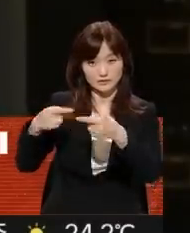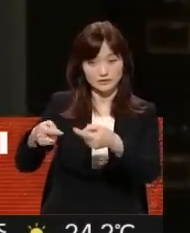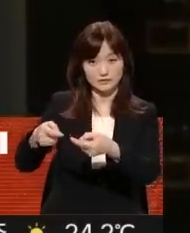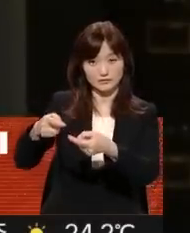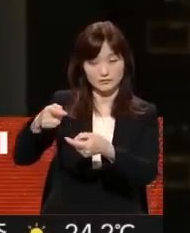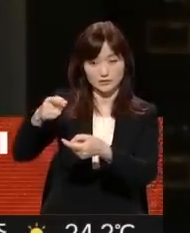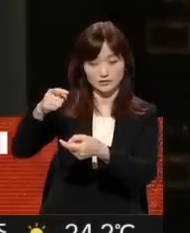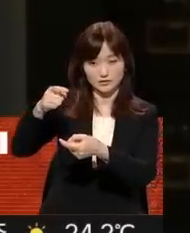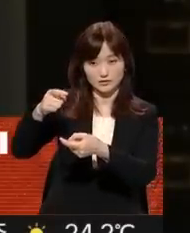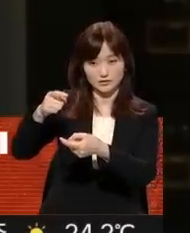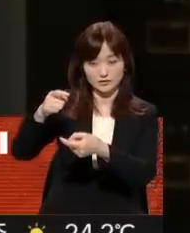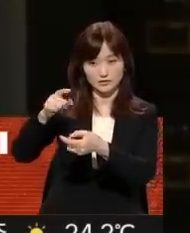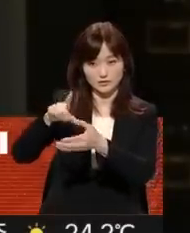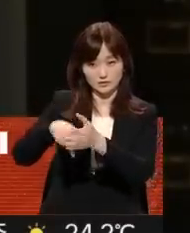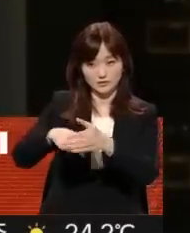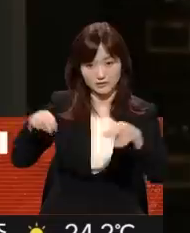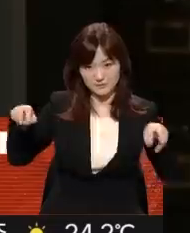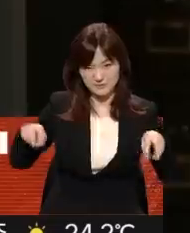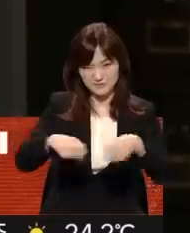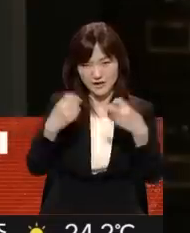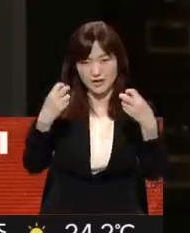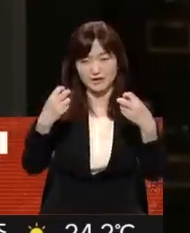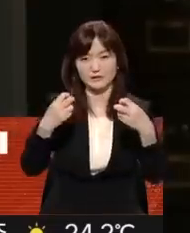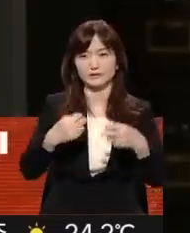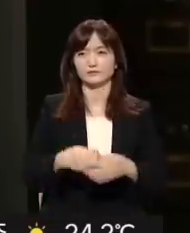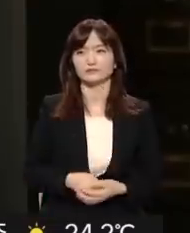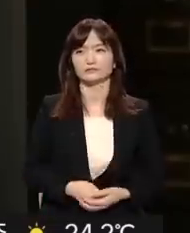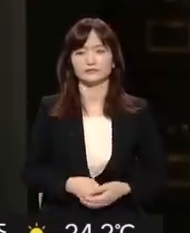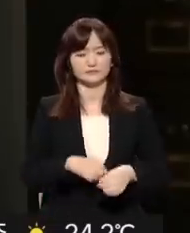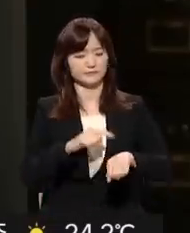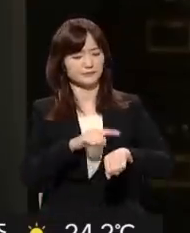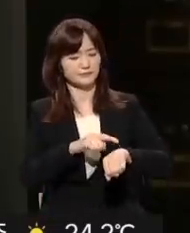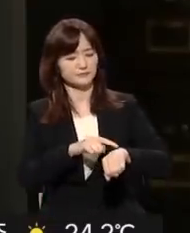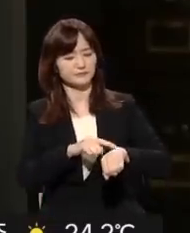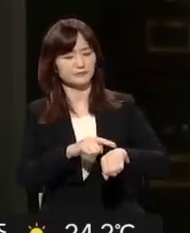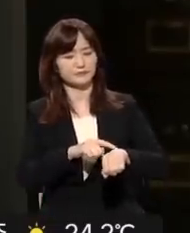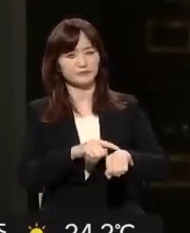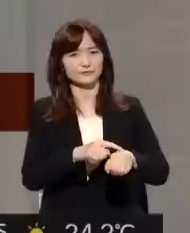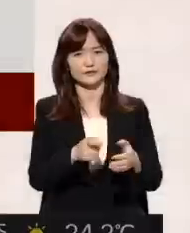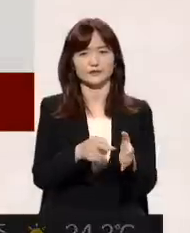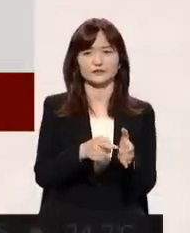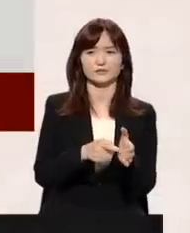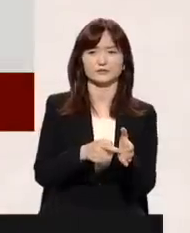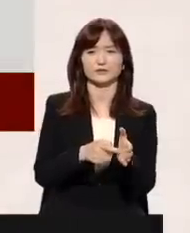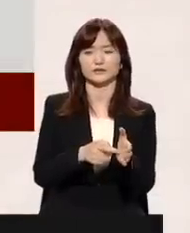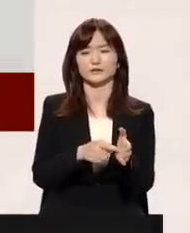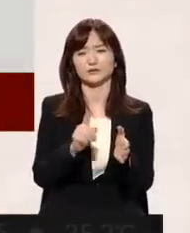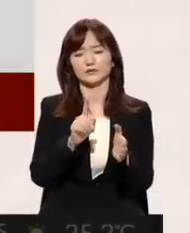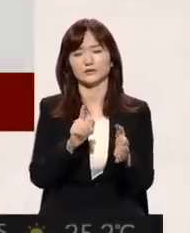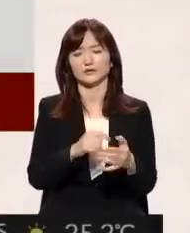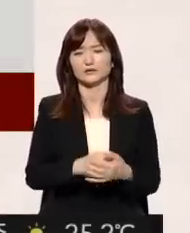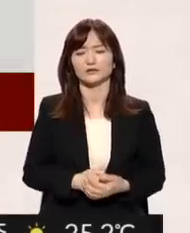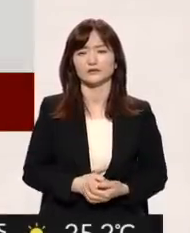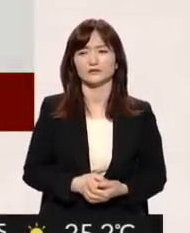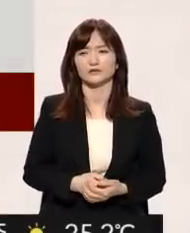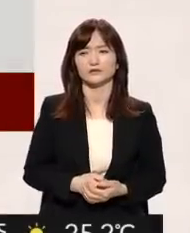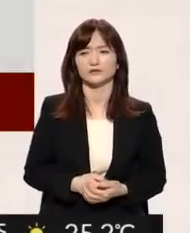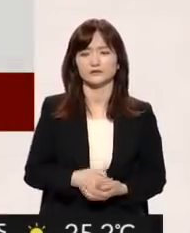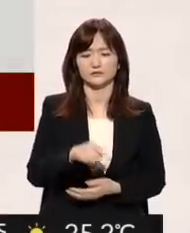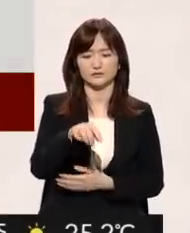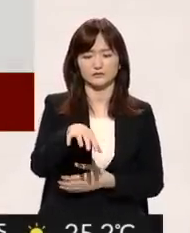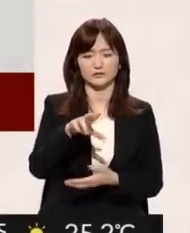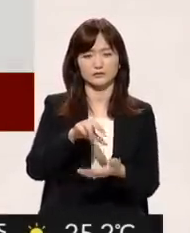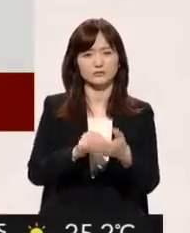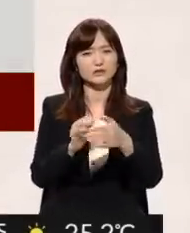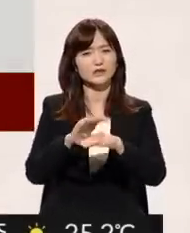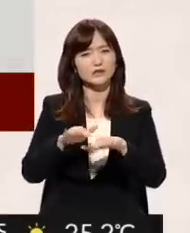도중에 사고가 났습니다. 지금 시간은 계속 촉박하게 흐르고 있는데 근데 이 현장에서의 문제가